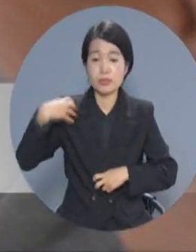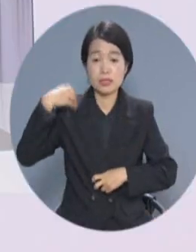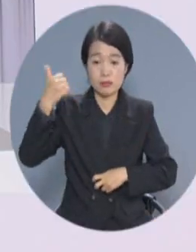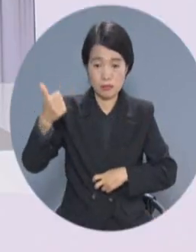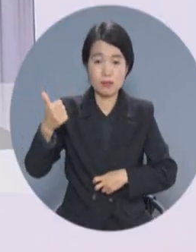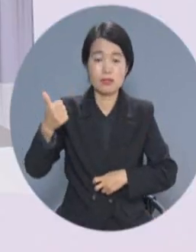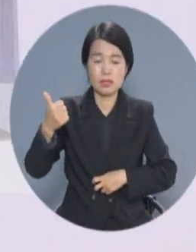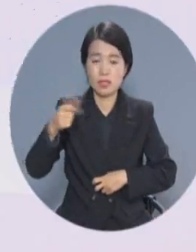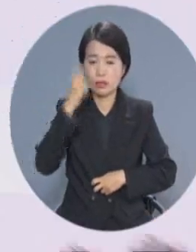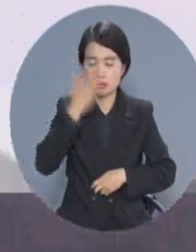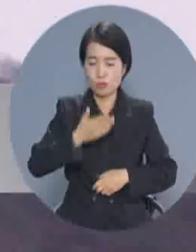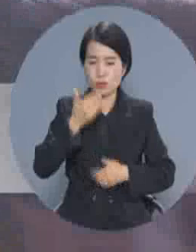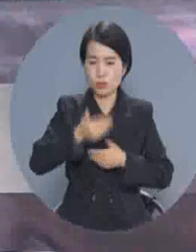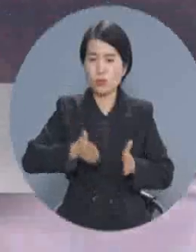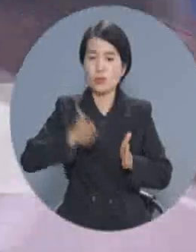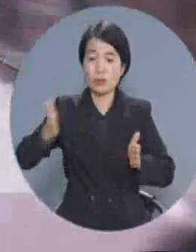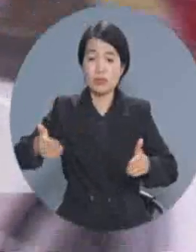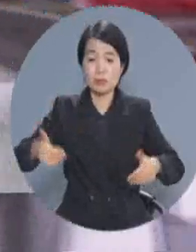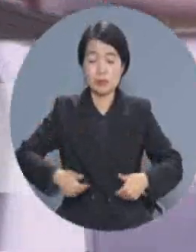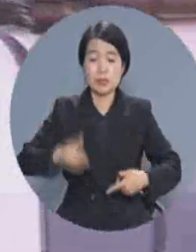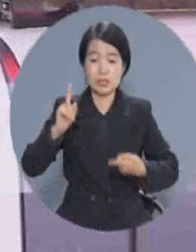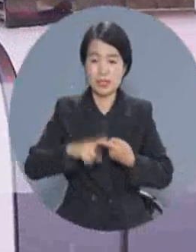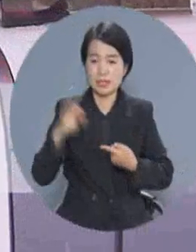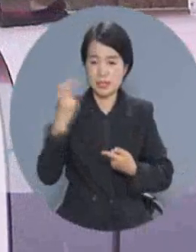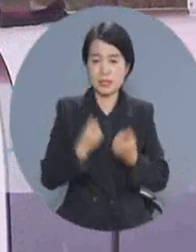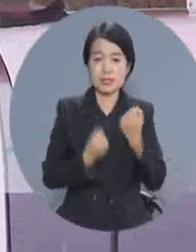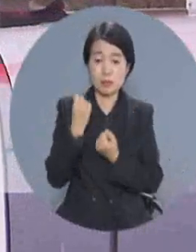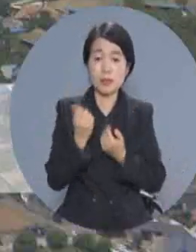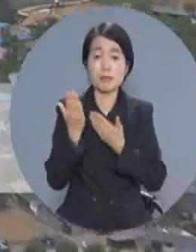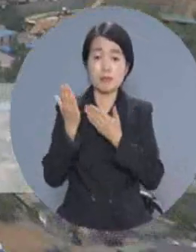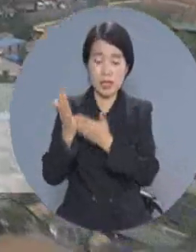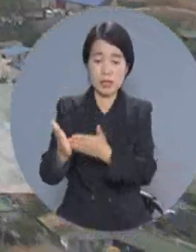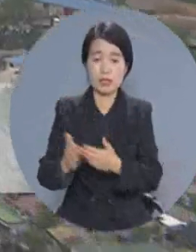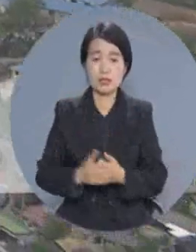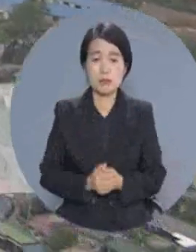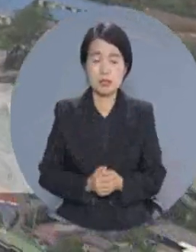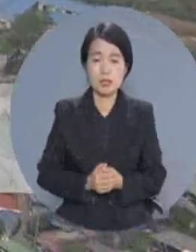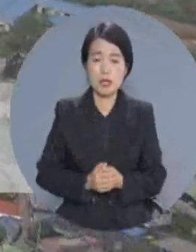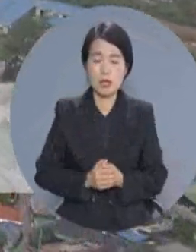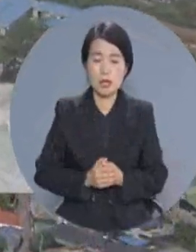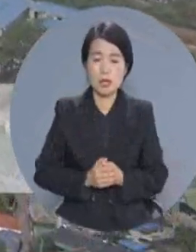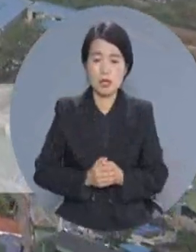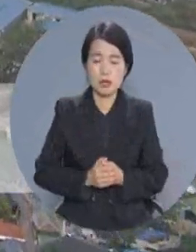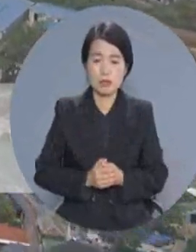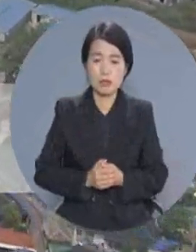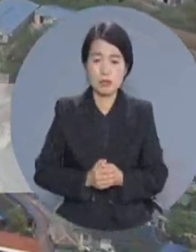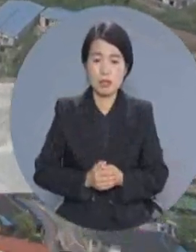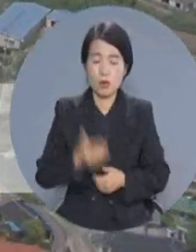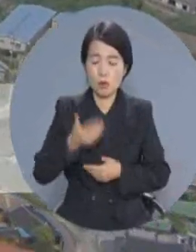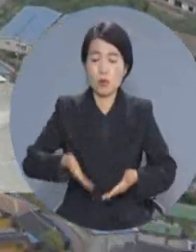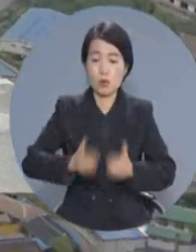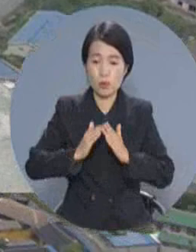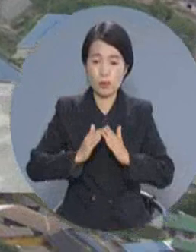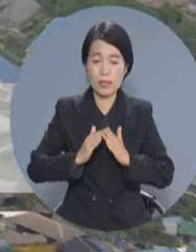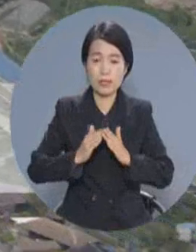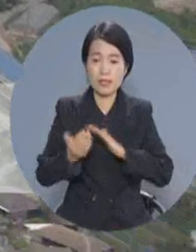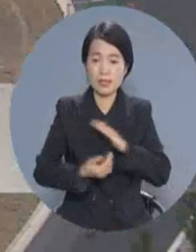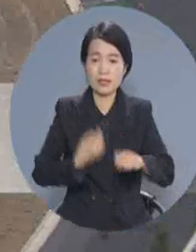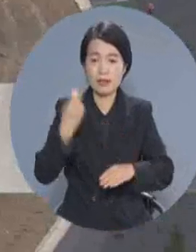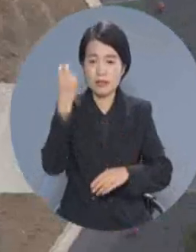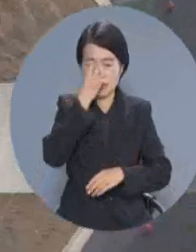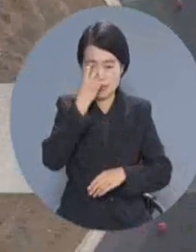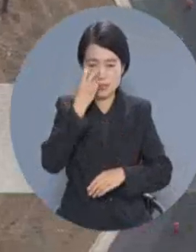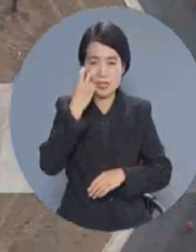장관에게 여수고속도로 연장 필요성에 대해 재차 설명하며 고속도로 사전 타당성 조사 용역비 10억 원의